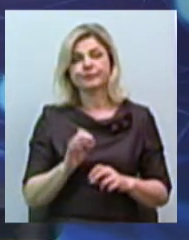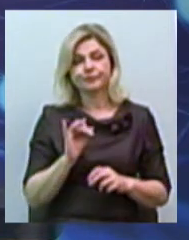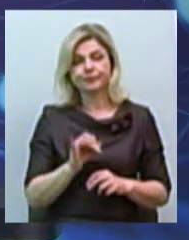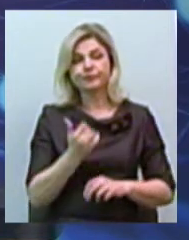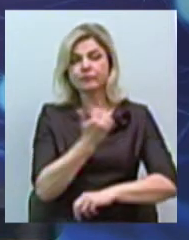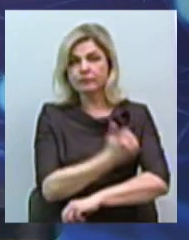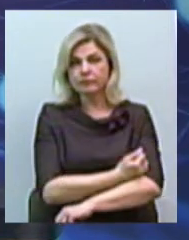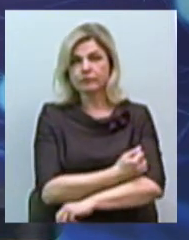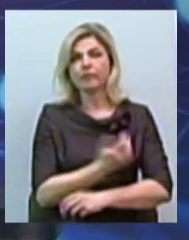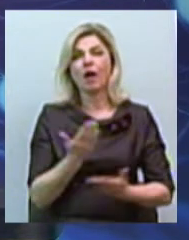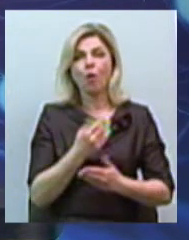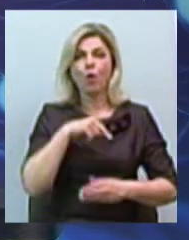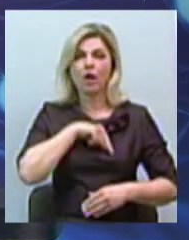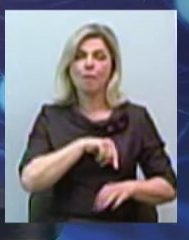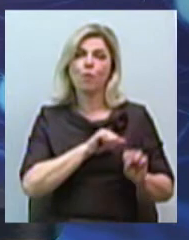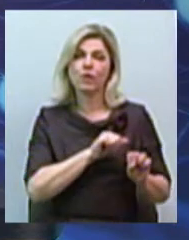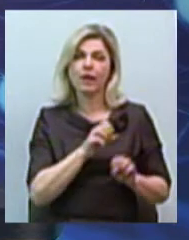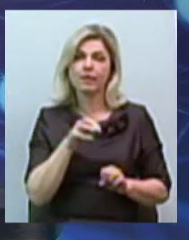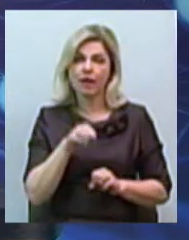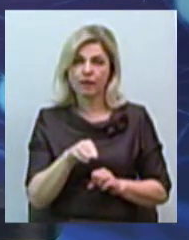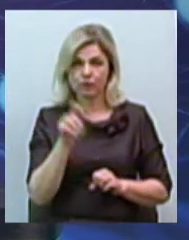який в нього імунітет,